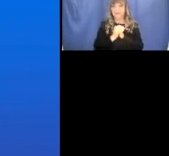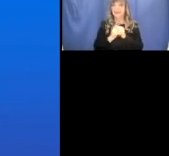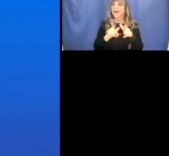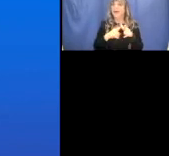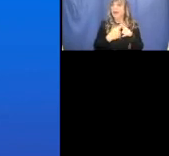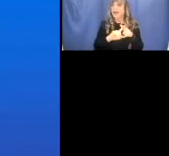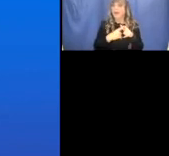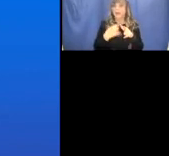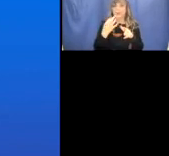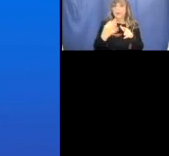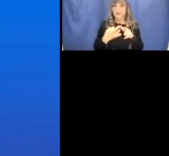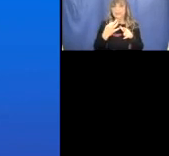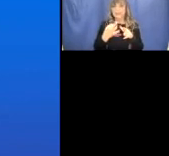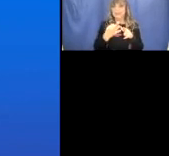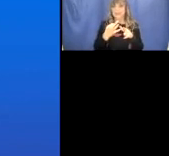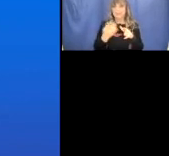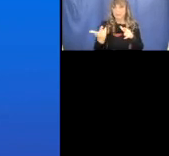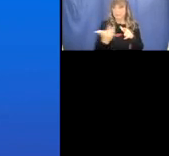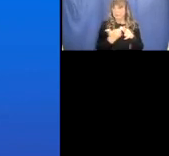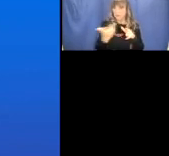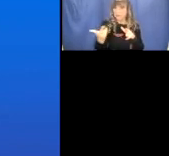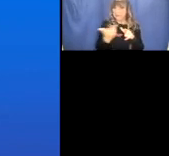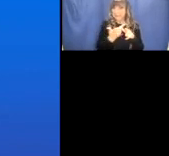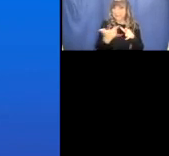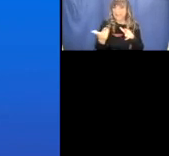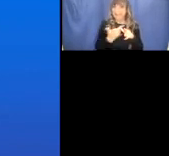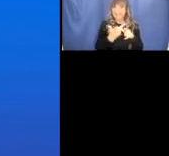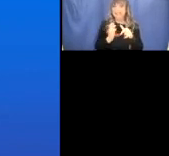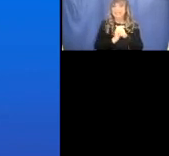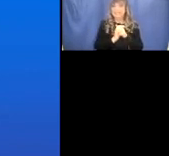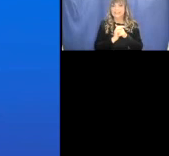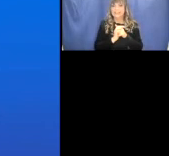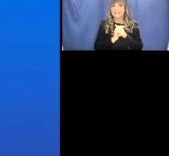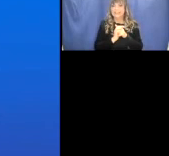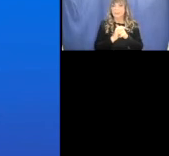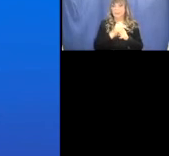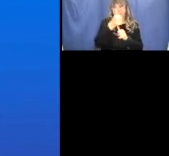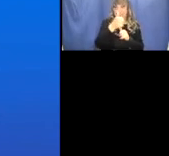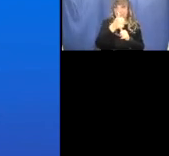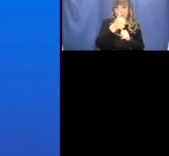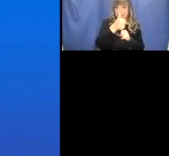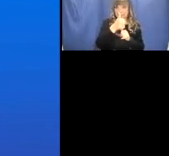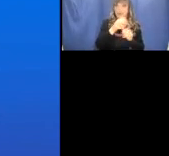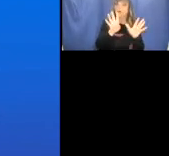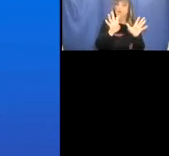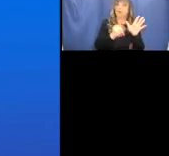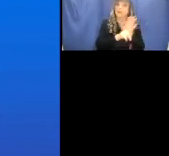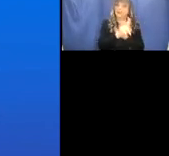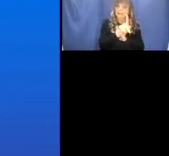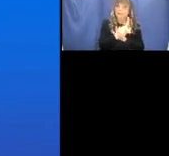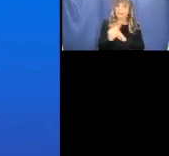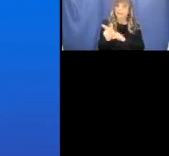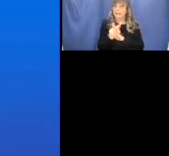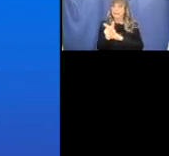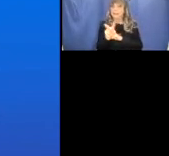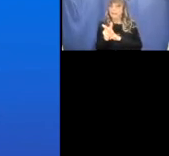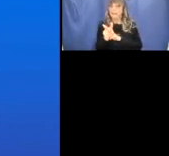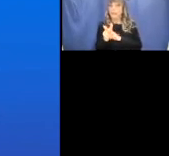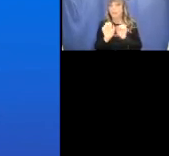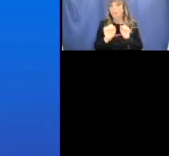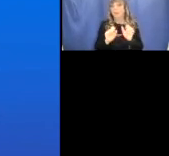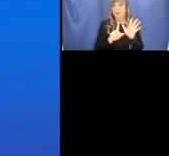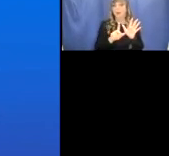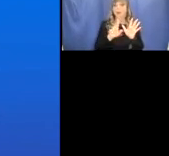sono comunque già in tutti e tre i casi nel primo caso sono di 90 gradi negli altri possono essere di 90 o